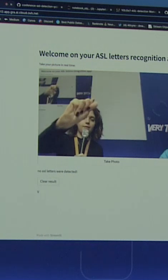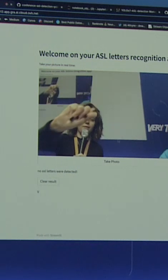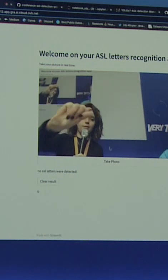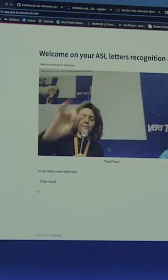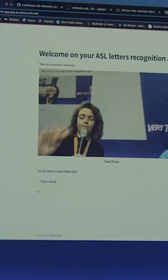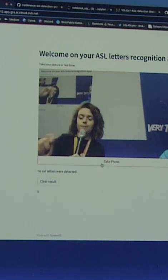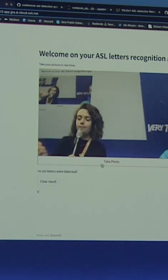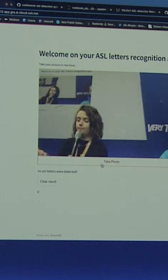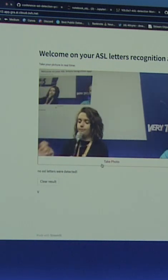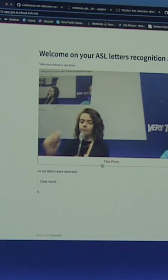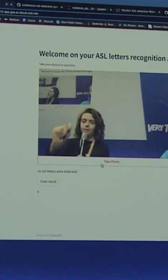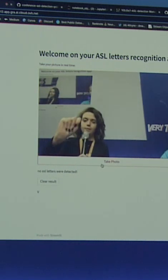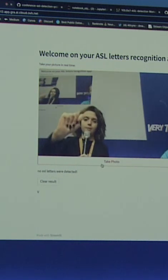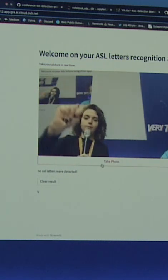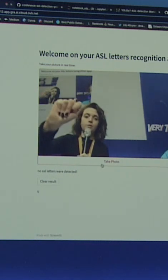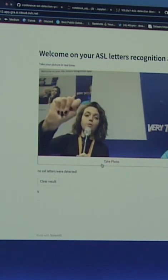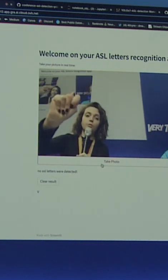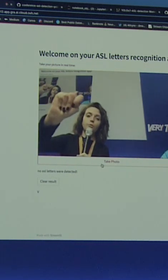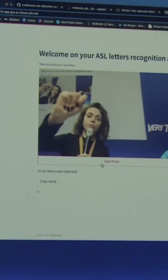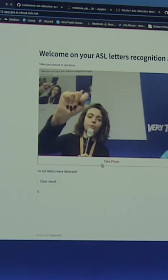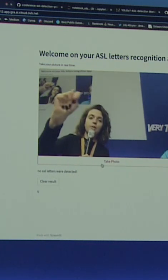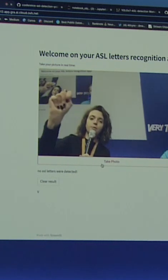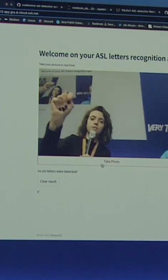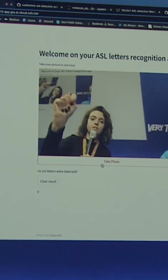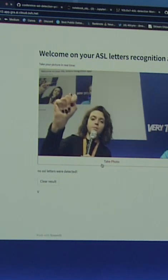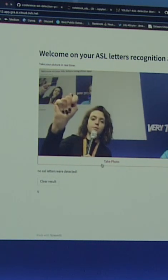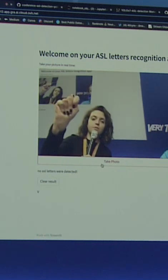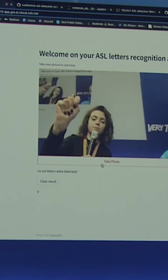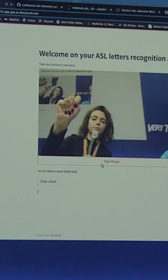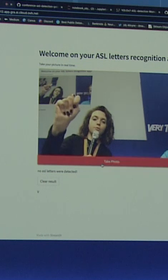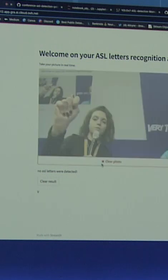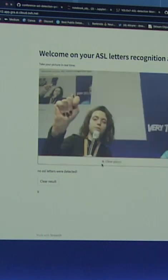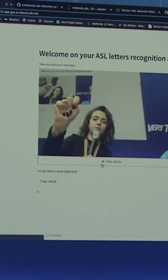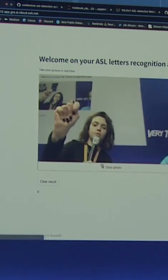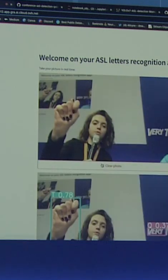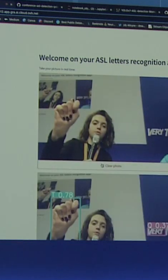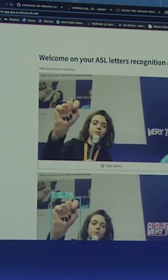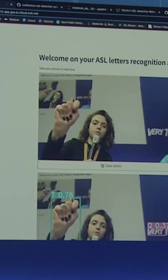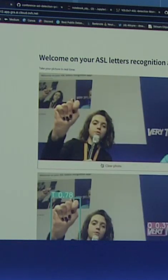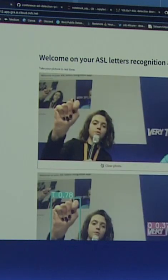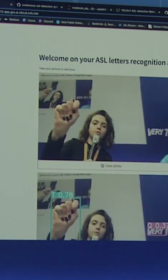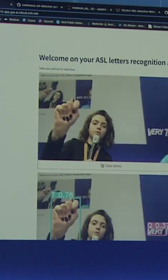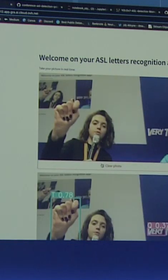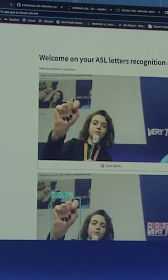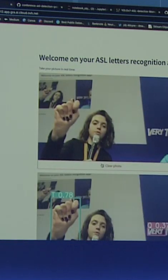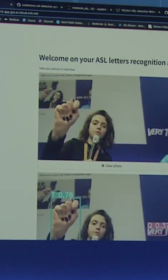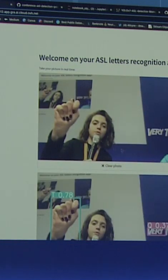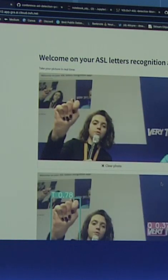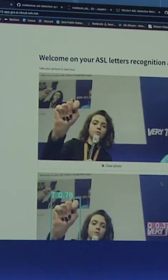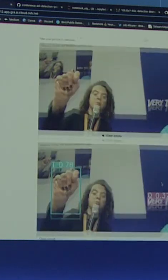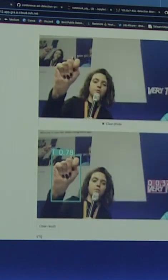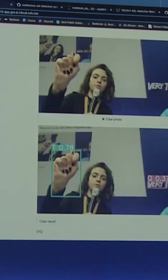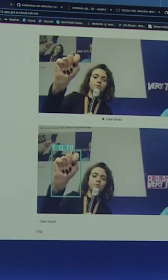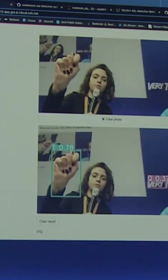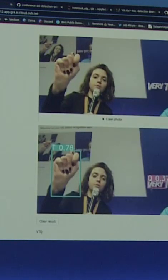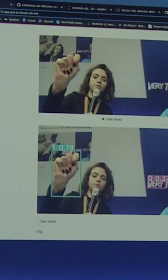Alors, hop. C'est là où on se rend compte que la langue des signes n'est pas forcément toujours facile à réaliser. Ok. Bravo. Alors, on a un